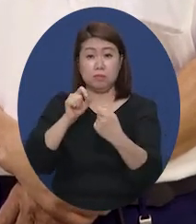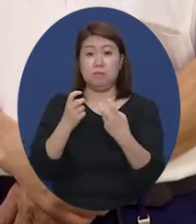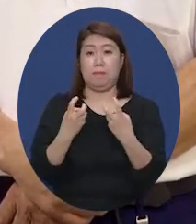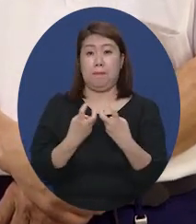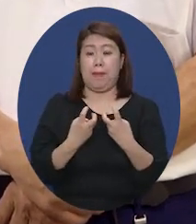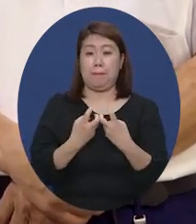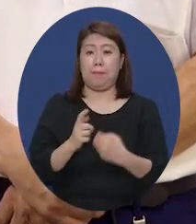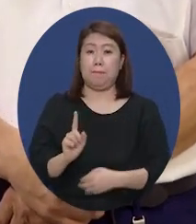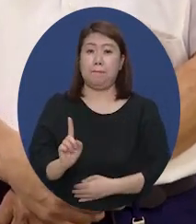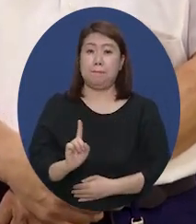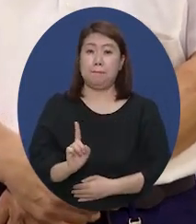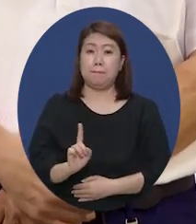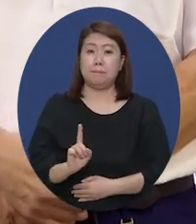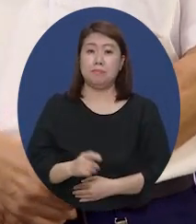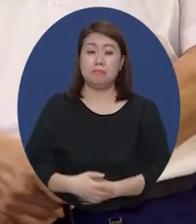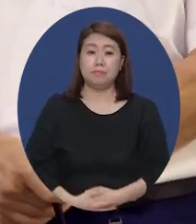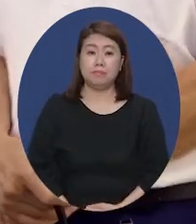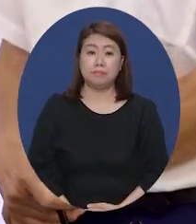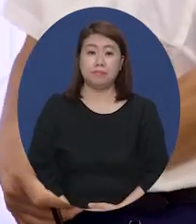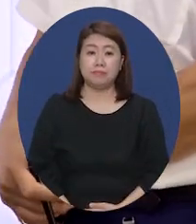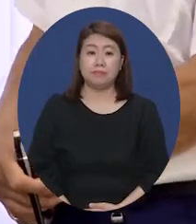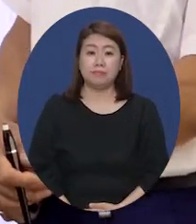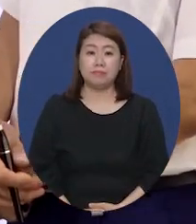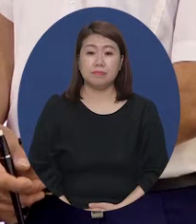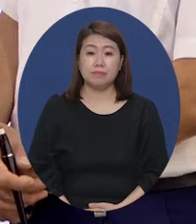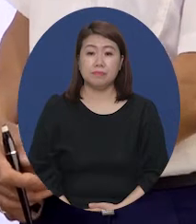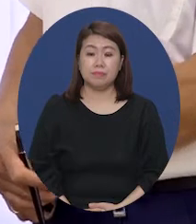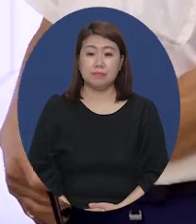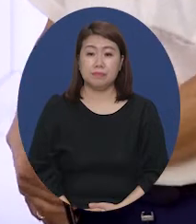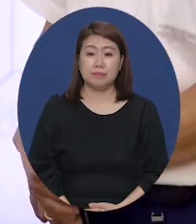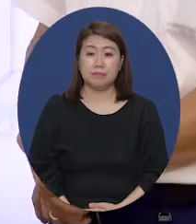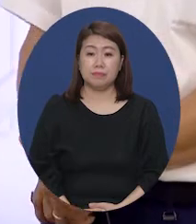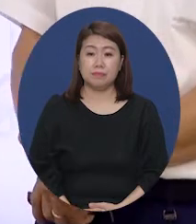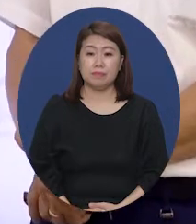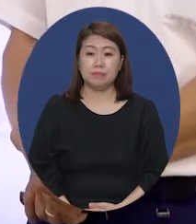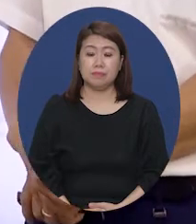어떻게 접근해야 할 것인가. 아마존 문제 해결에 있어서. 그죠?